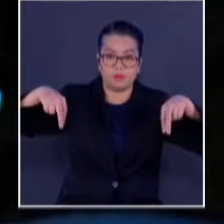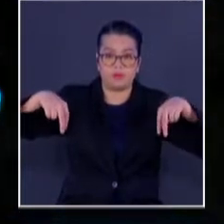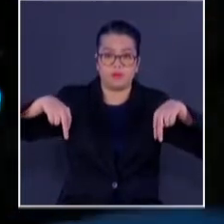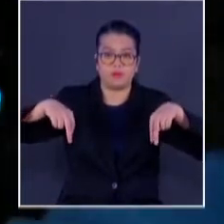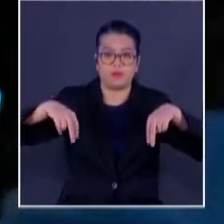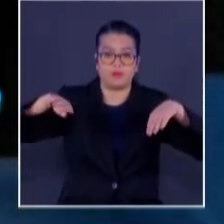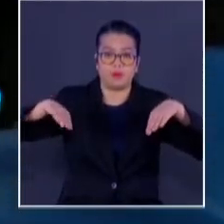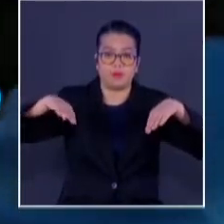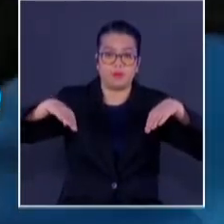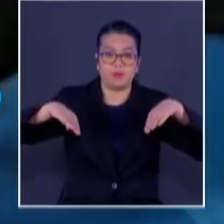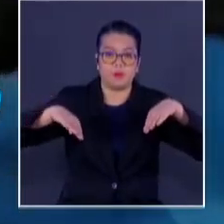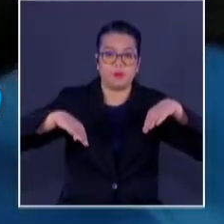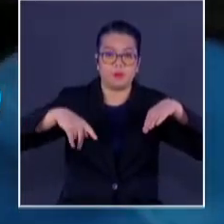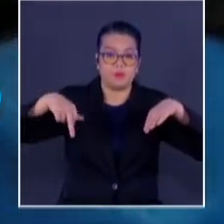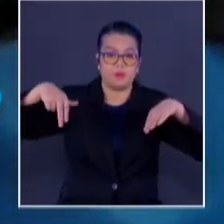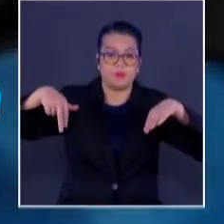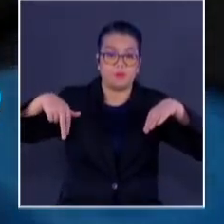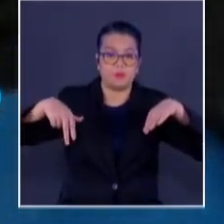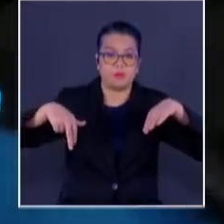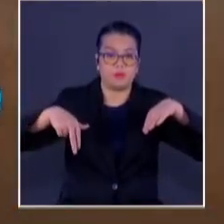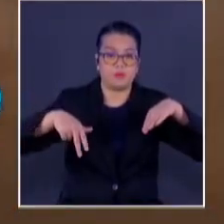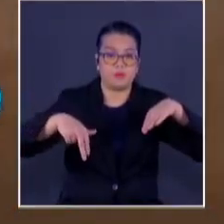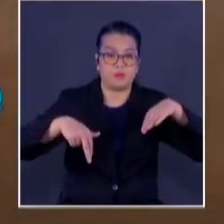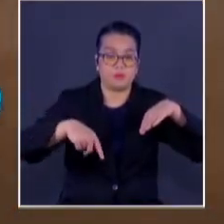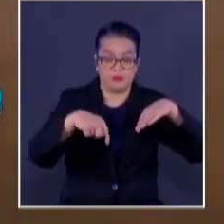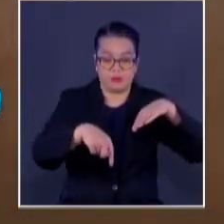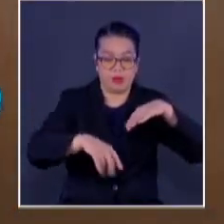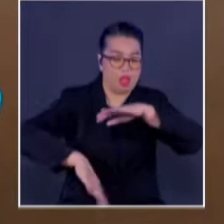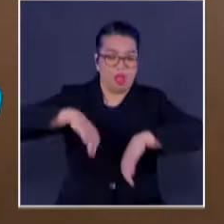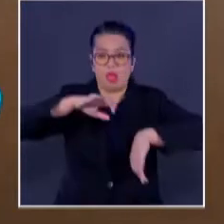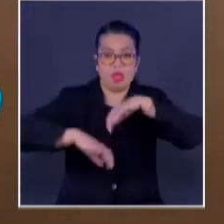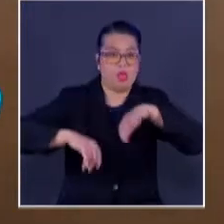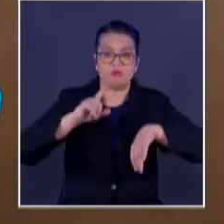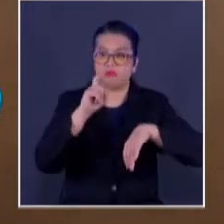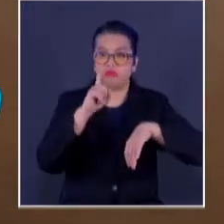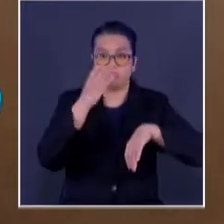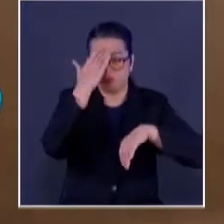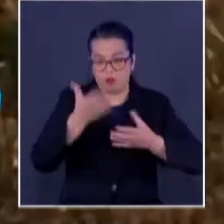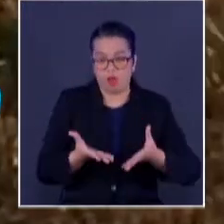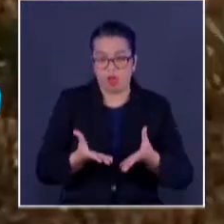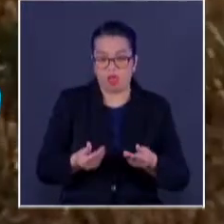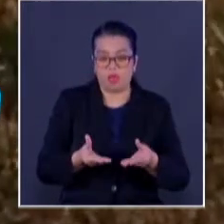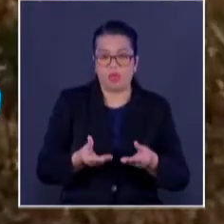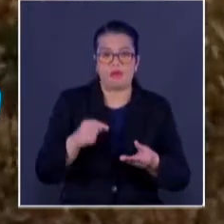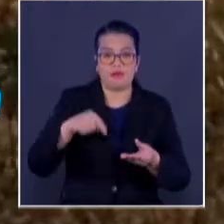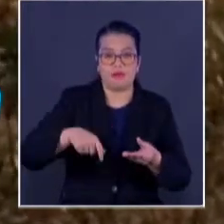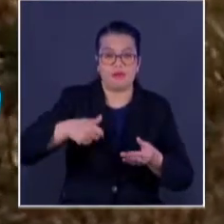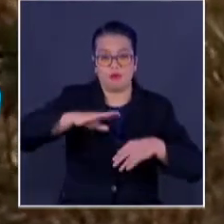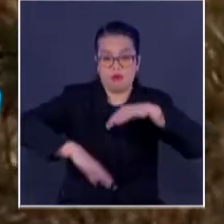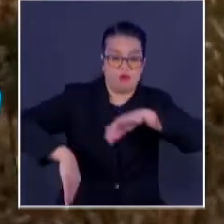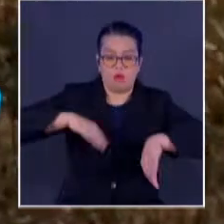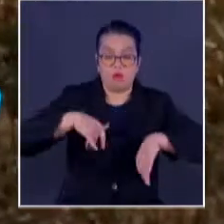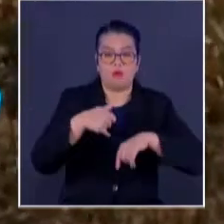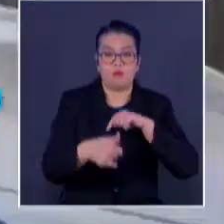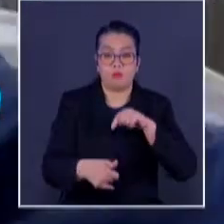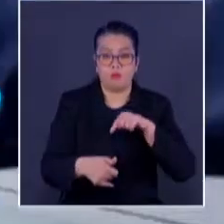เรื่อยๆซึ่งตะกุยไม่ได้ค่ะด้านล่างเนี่ยเป็นหินโคลนนะคะขณะที่นายณรงค์รัตนบุตรค่ะขออภัยค่ะ